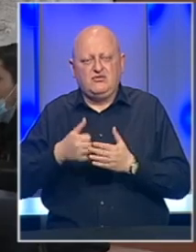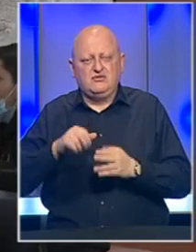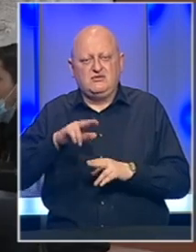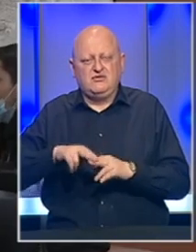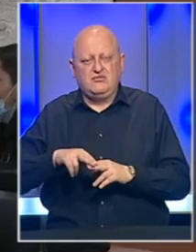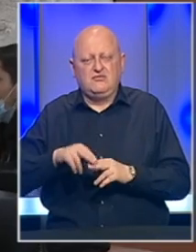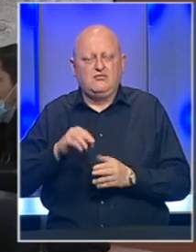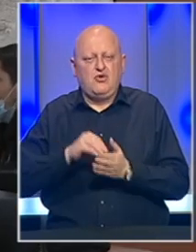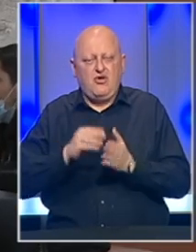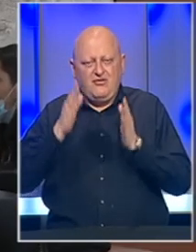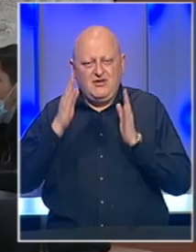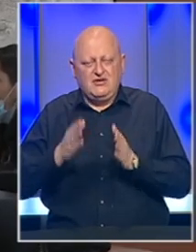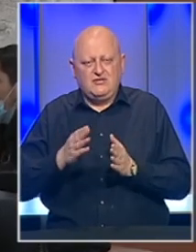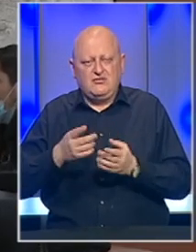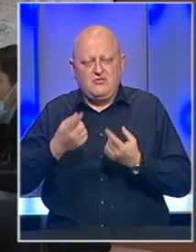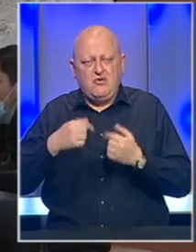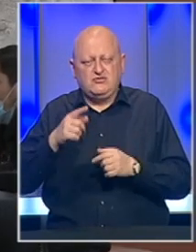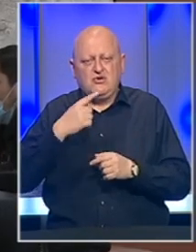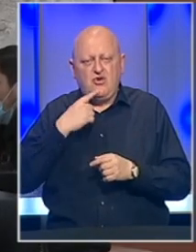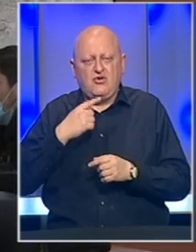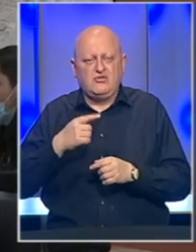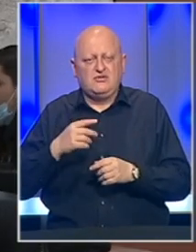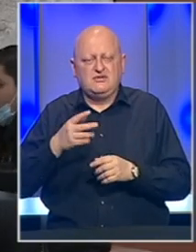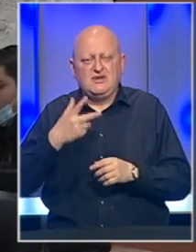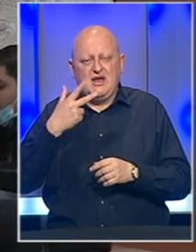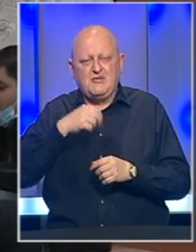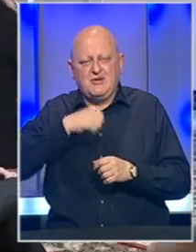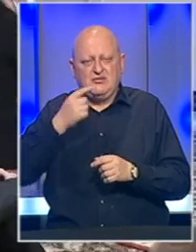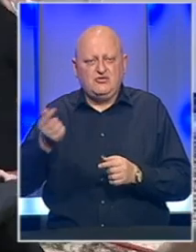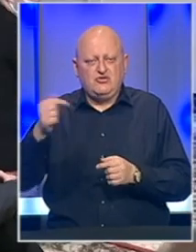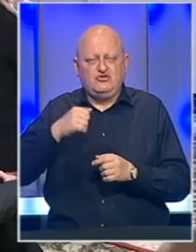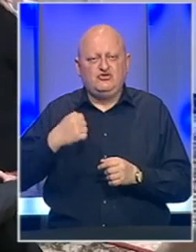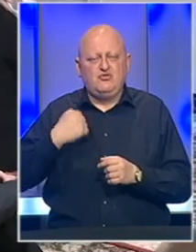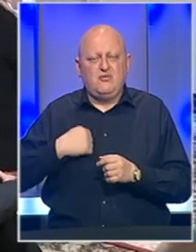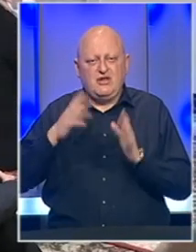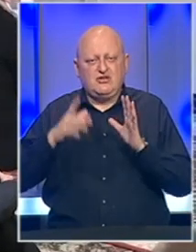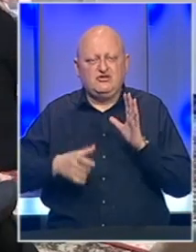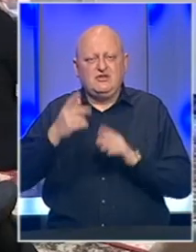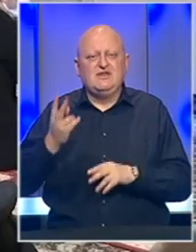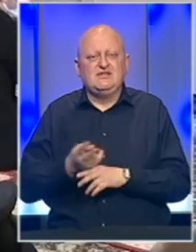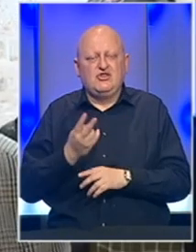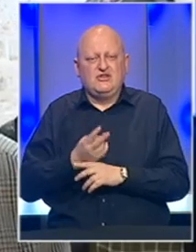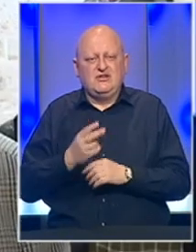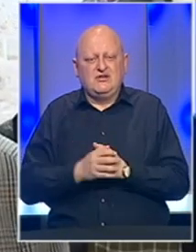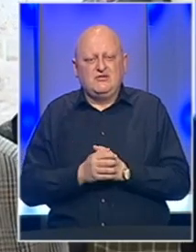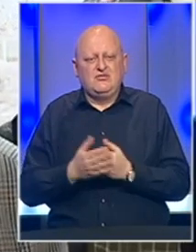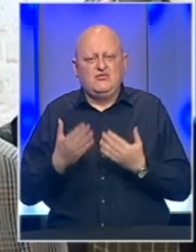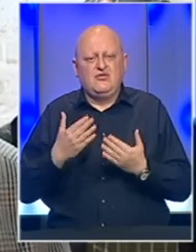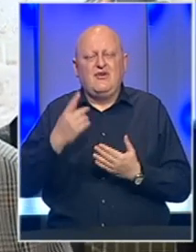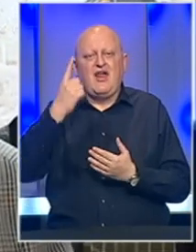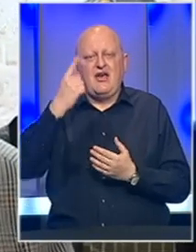izostao određeni broj vjernika, posebno onih koji su za Ramazanski Bajram dolazili u Banja Lučku Ferhadiju iz inostranstva. Hvala